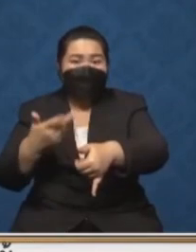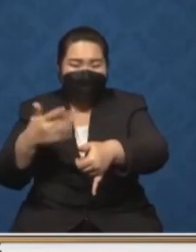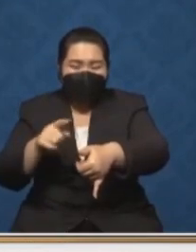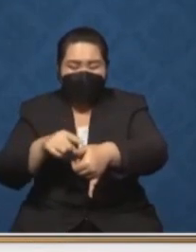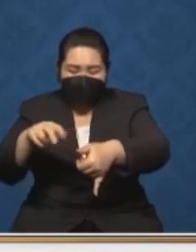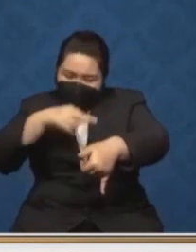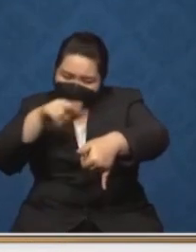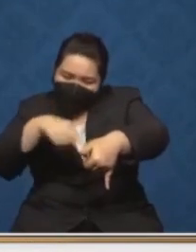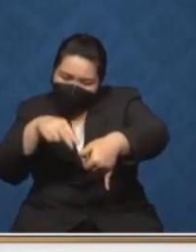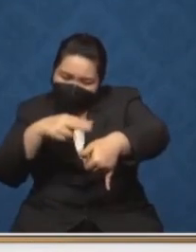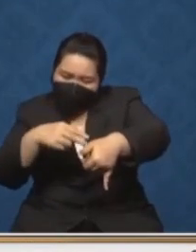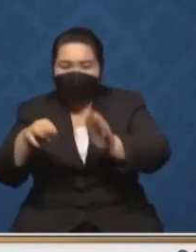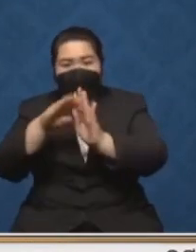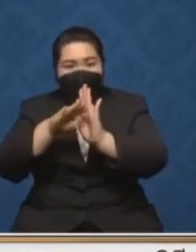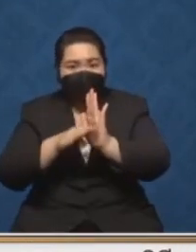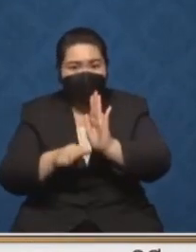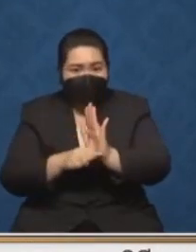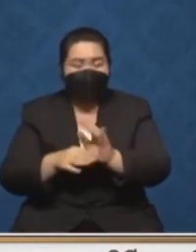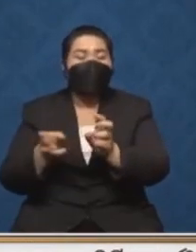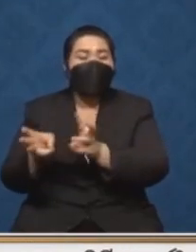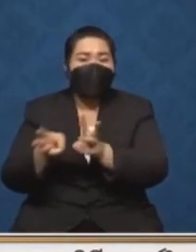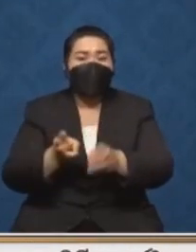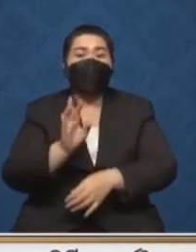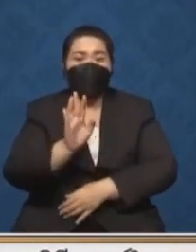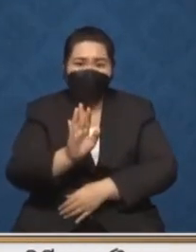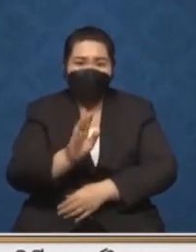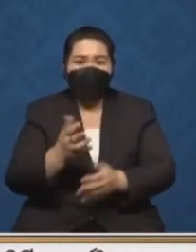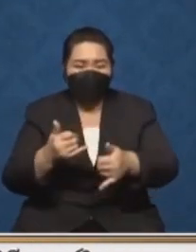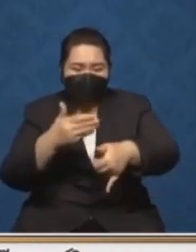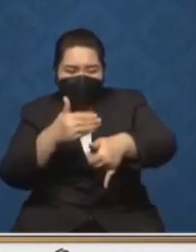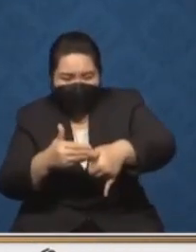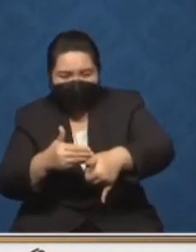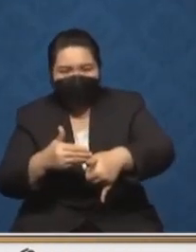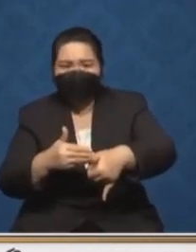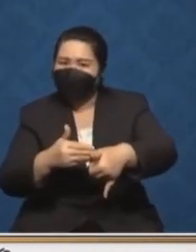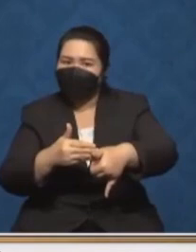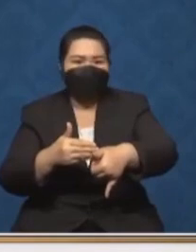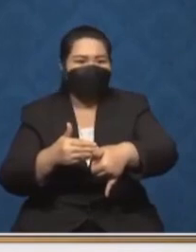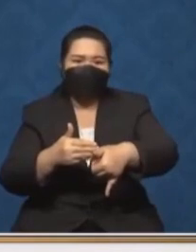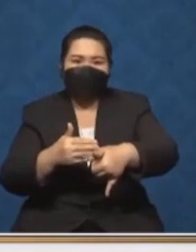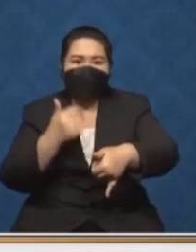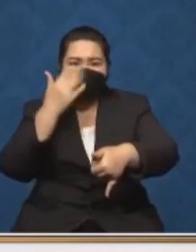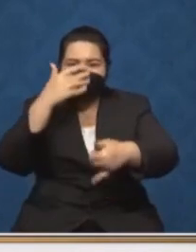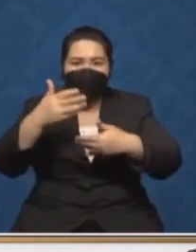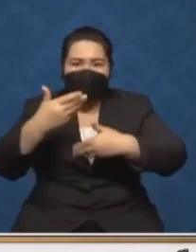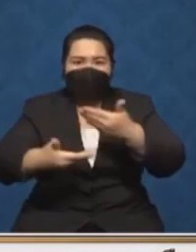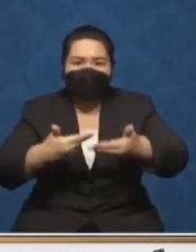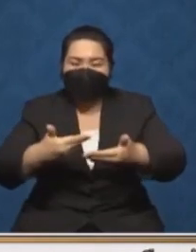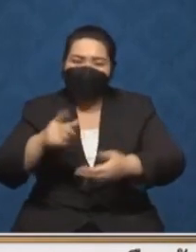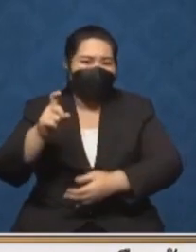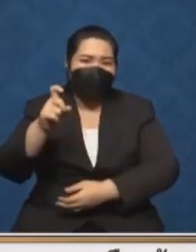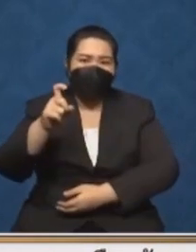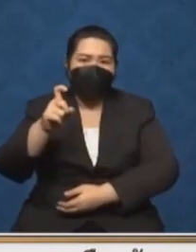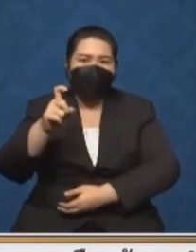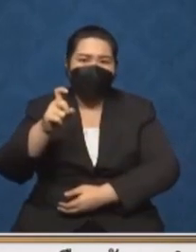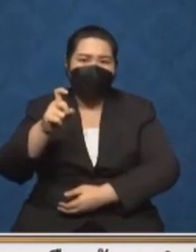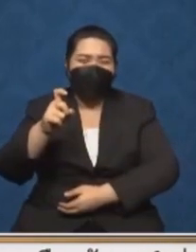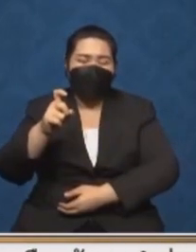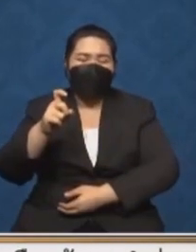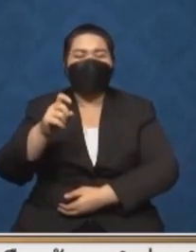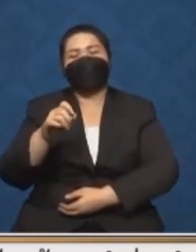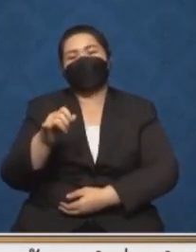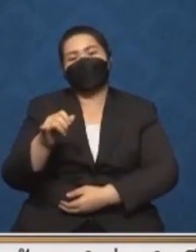ตัสอบผ่านขนตอนตามวธีการวันนี้ทำแะไมได้เนือขายไม่ออกหรือ